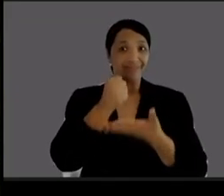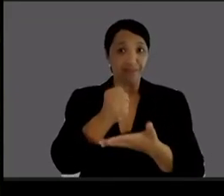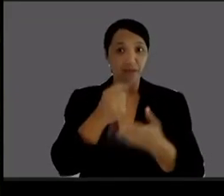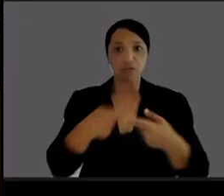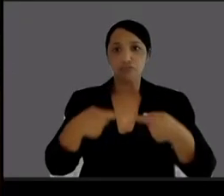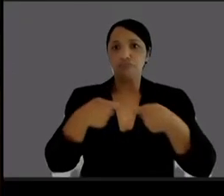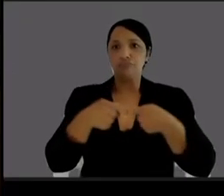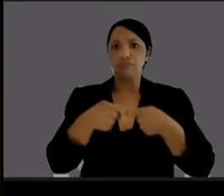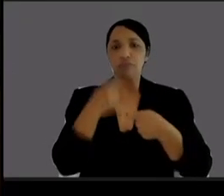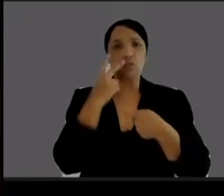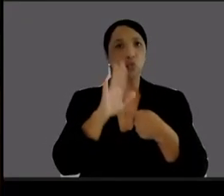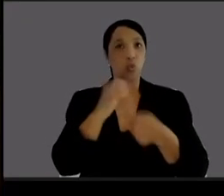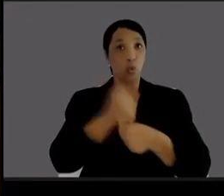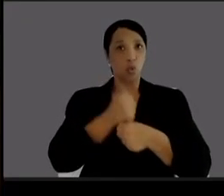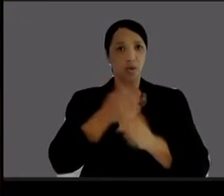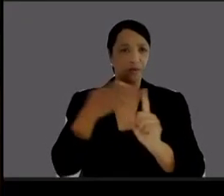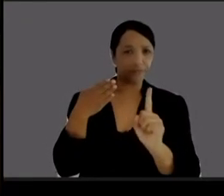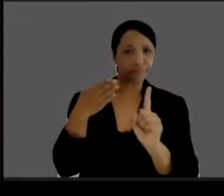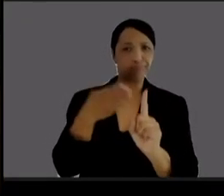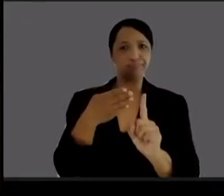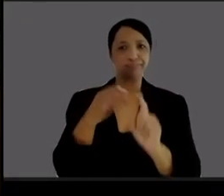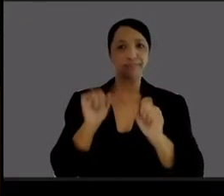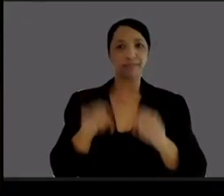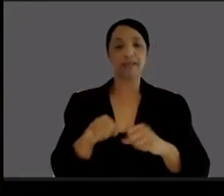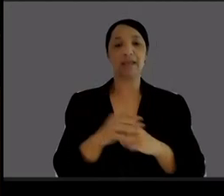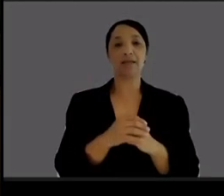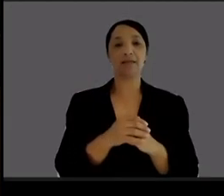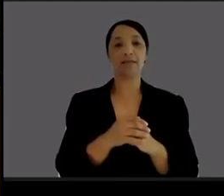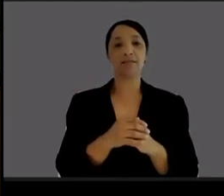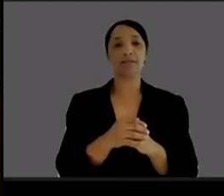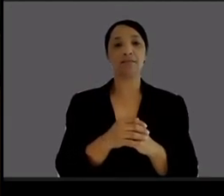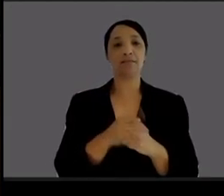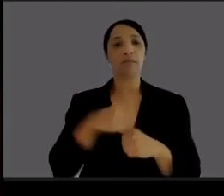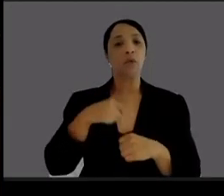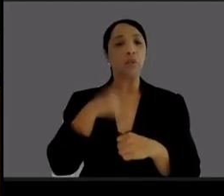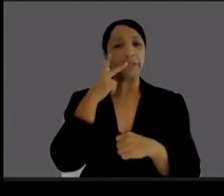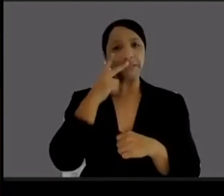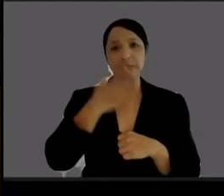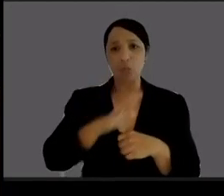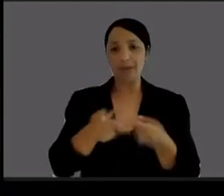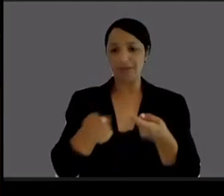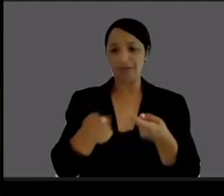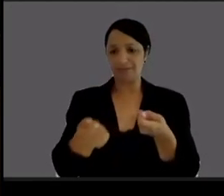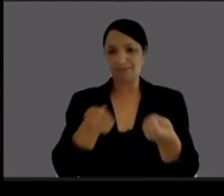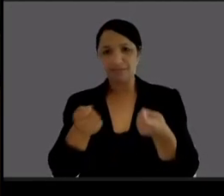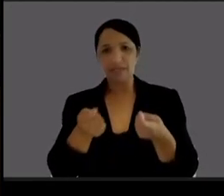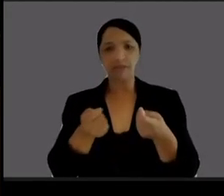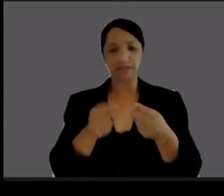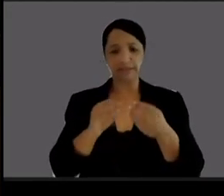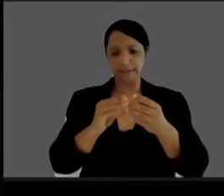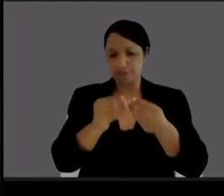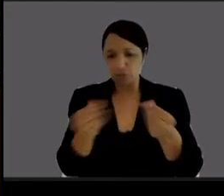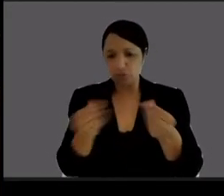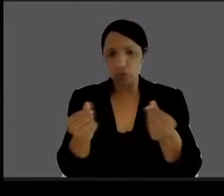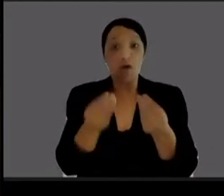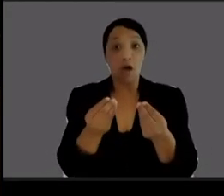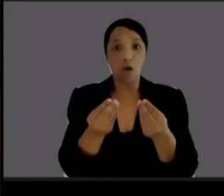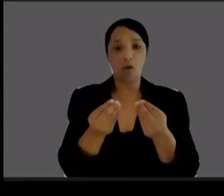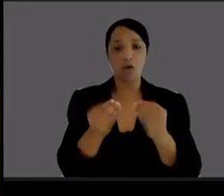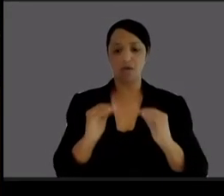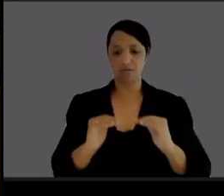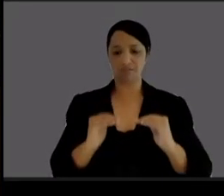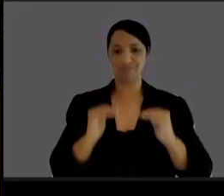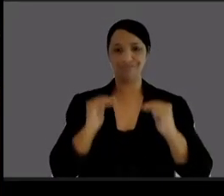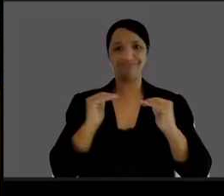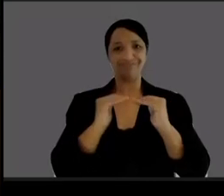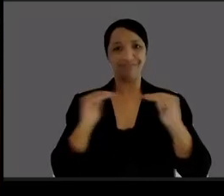財源を確保しえそして皆様の重要な役割のインパクトを拡大する必要がありますえそういった意味で